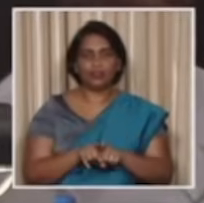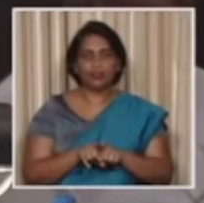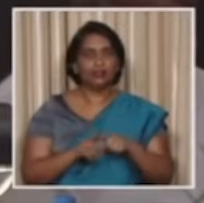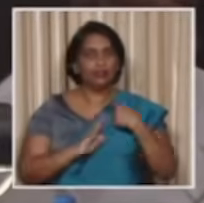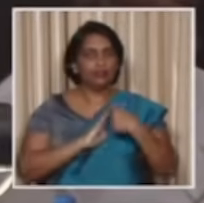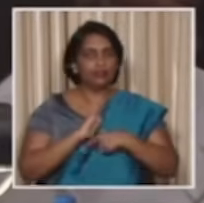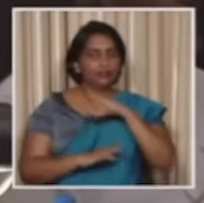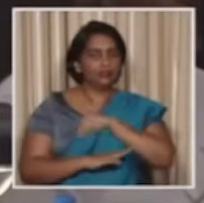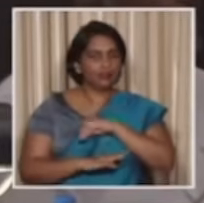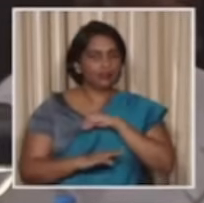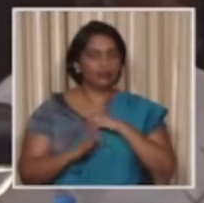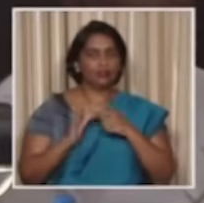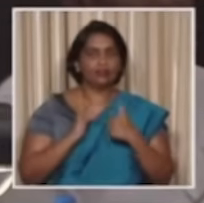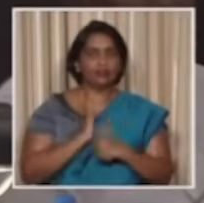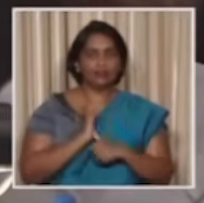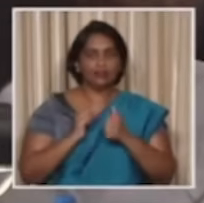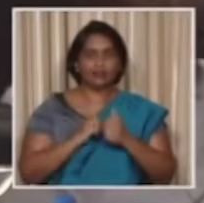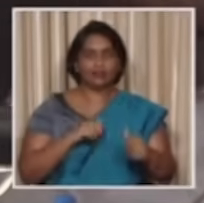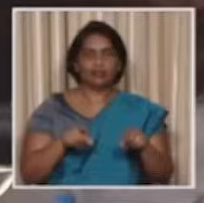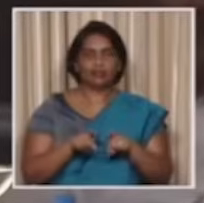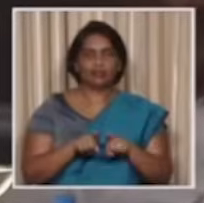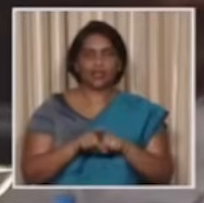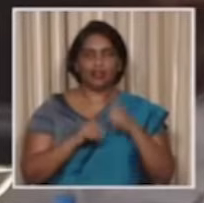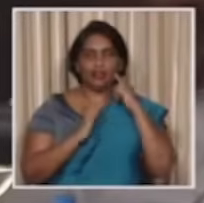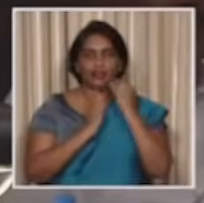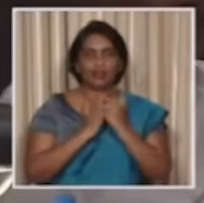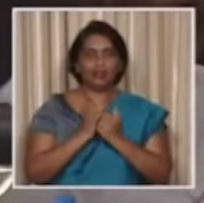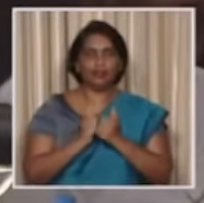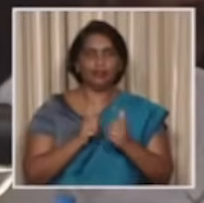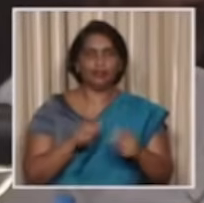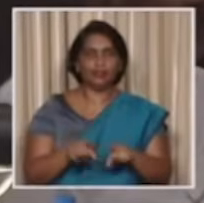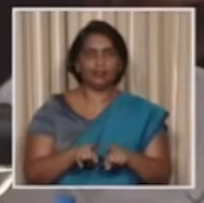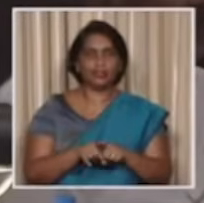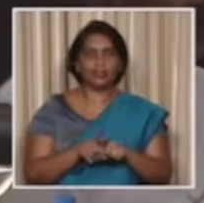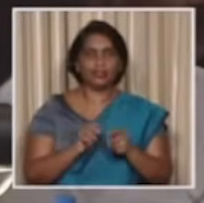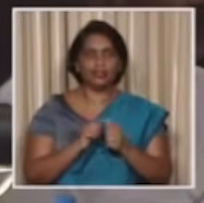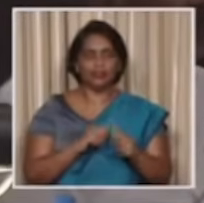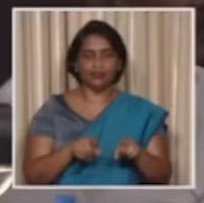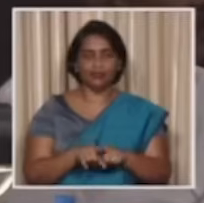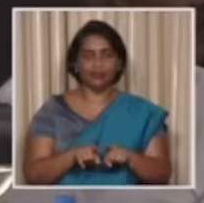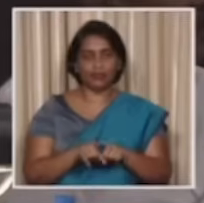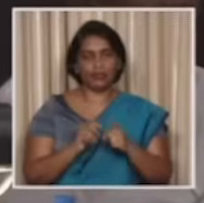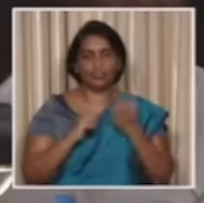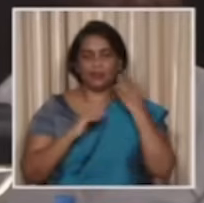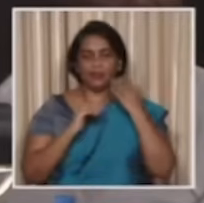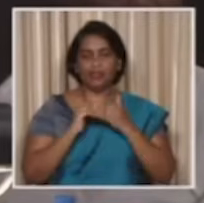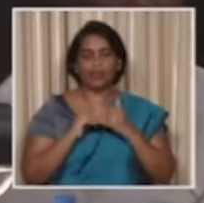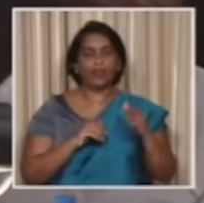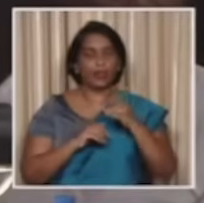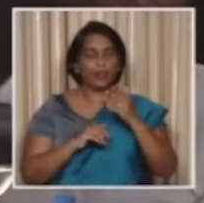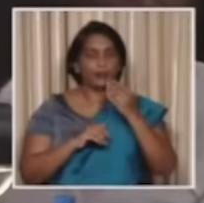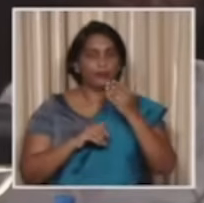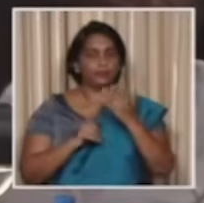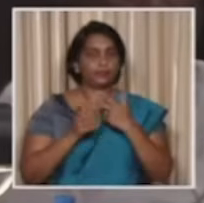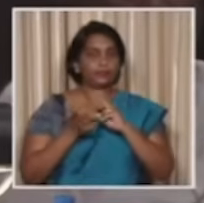Tamai Mokadabi at the Handa make a pathway. Metana Sabagatakarane, Namut, single hat, Demolabasa in Sakaskara,